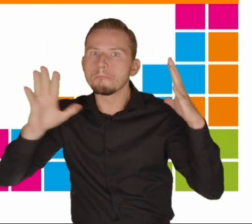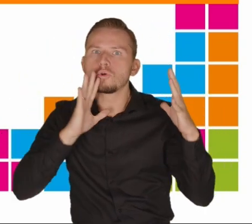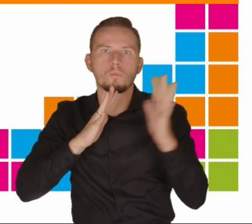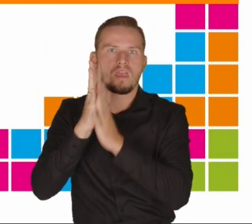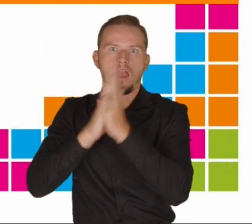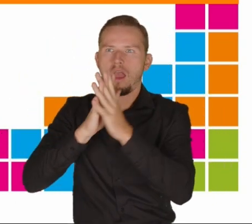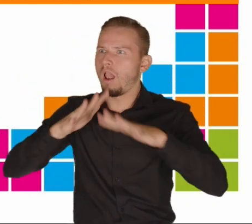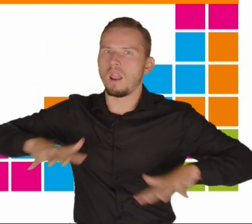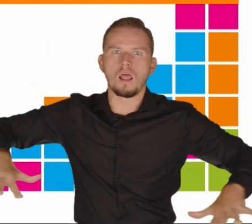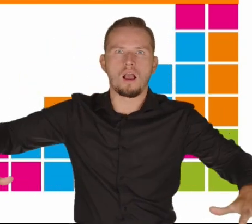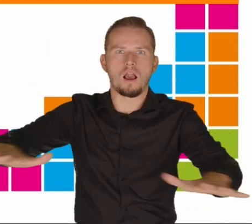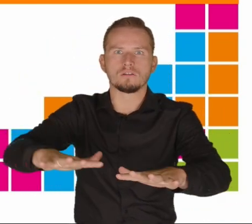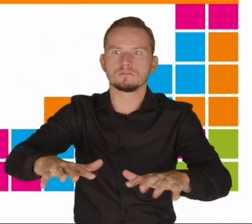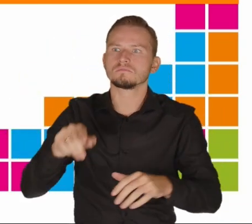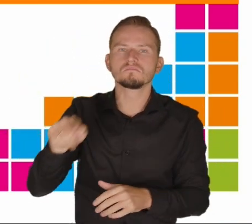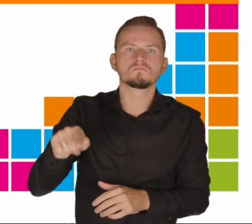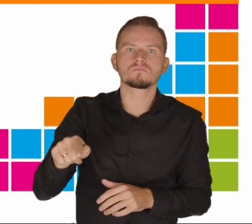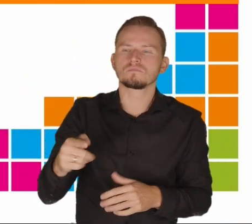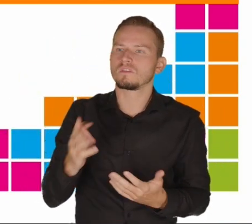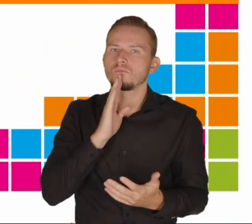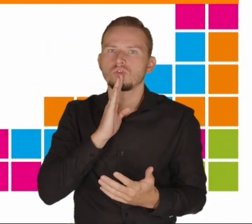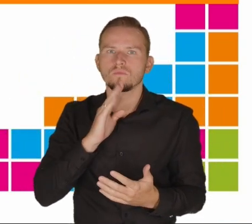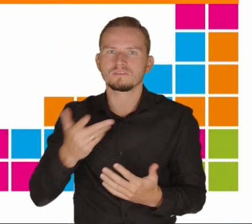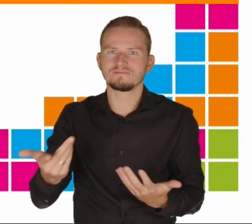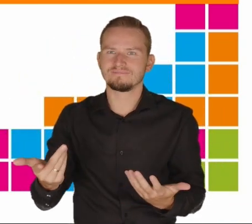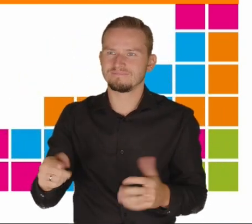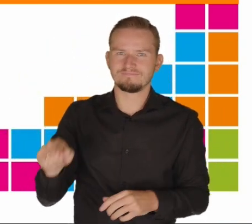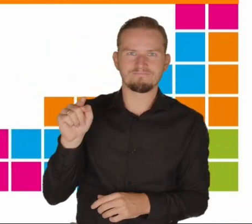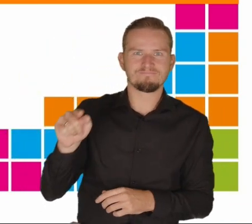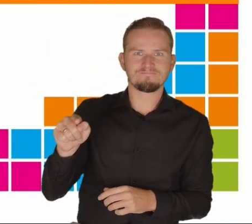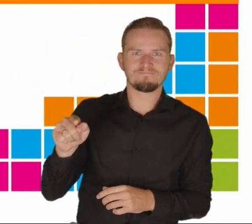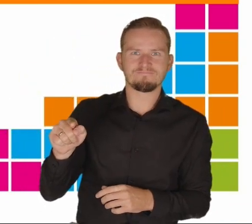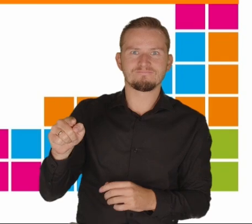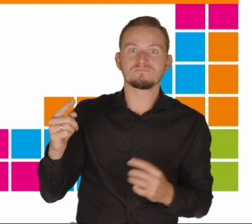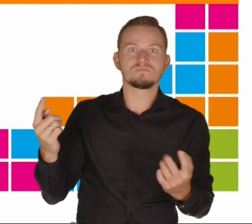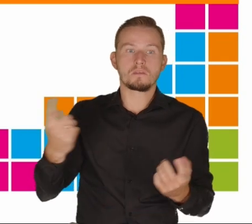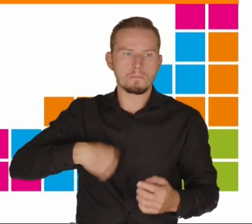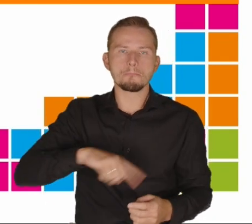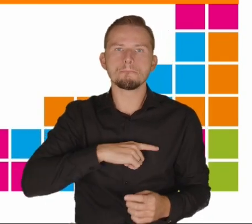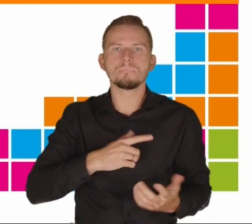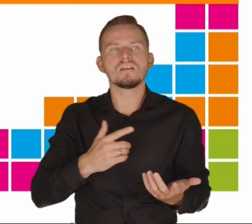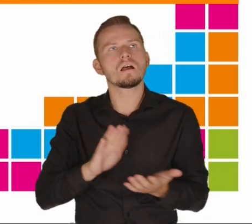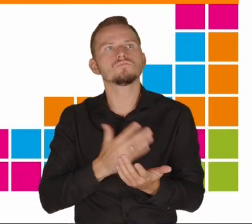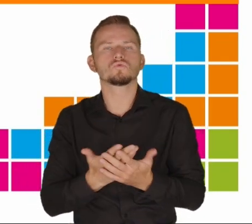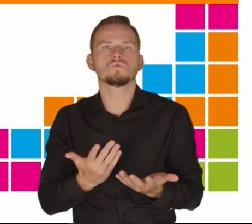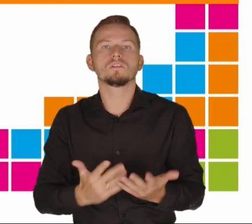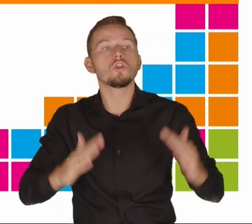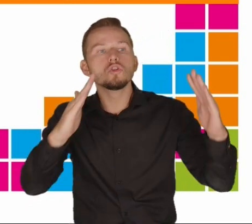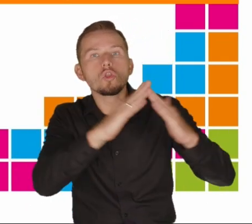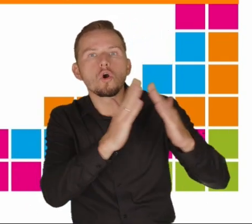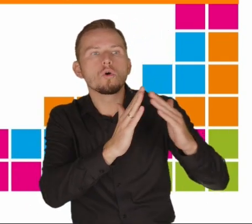jakiś jednoznaczny, wyraźny sposób oddzielić od tego, co dzieje się w naszych domach, w szkołach, w